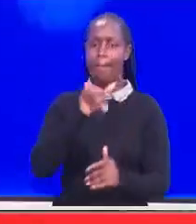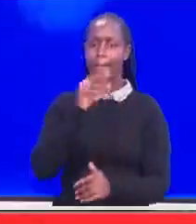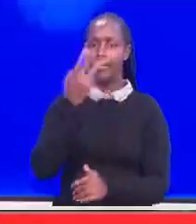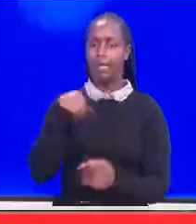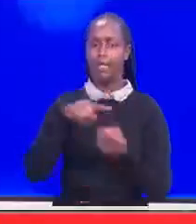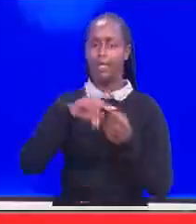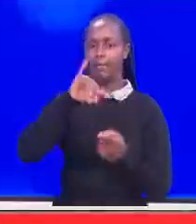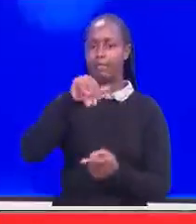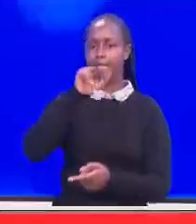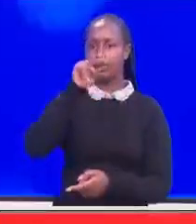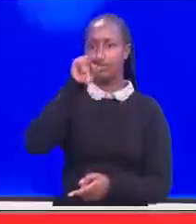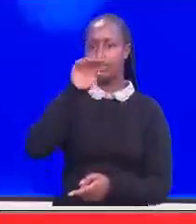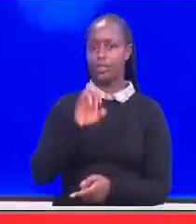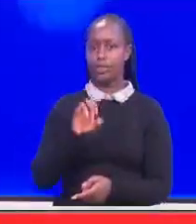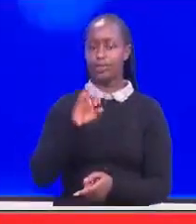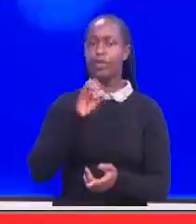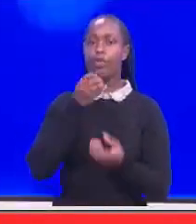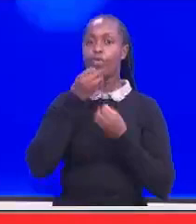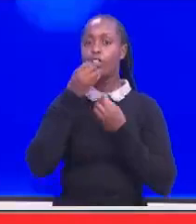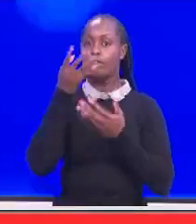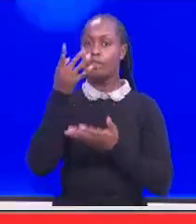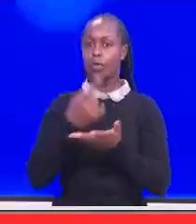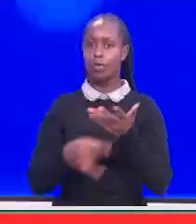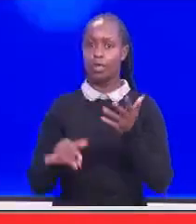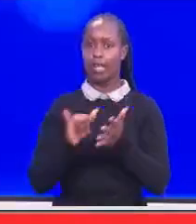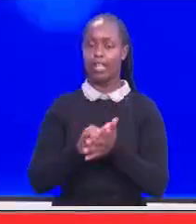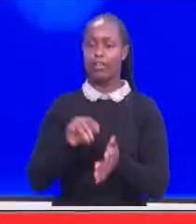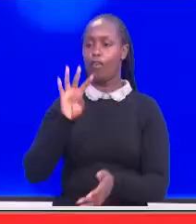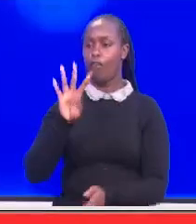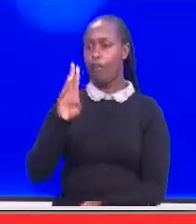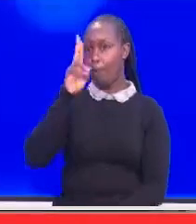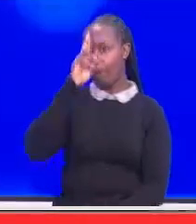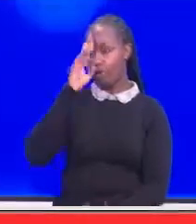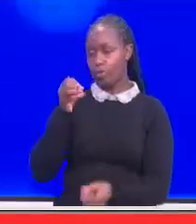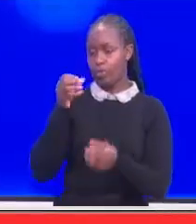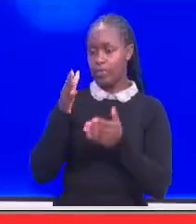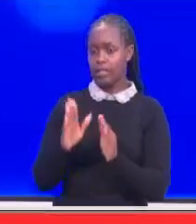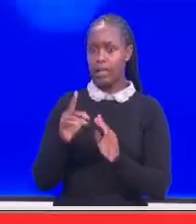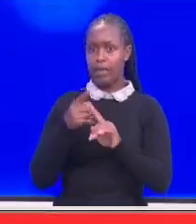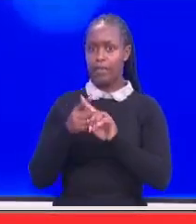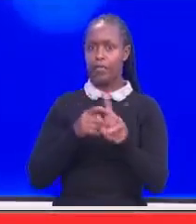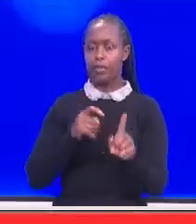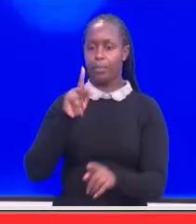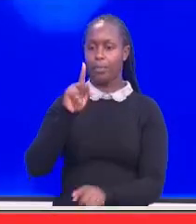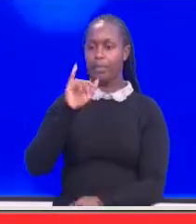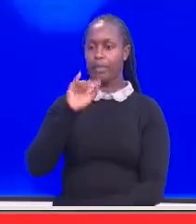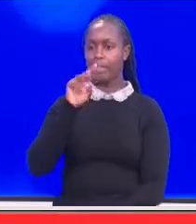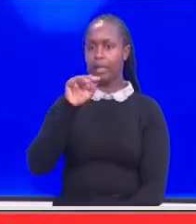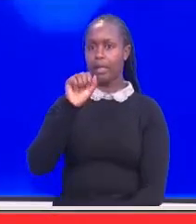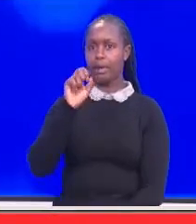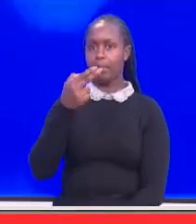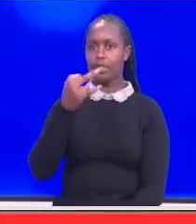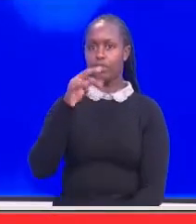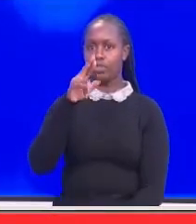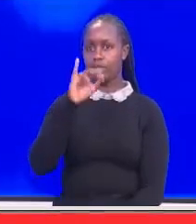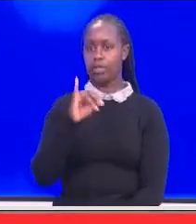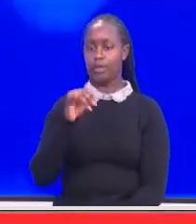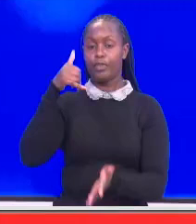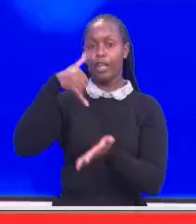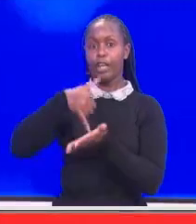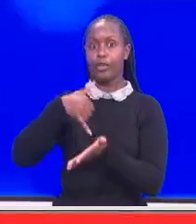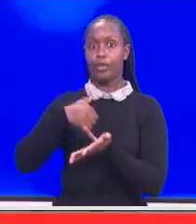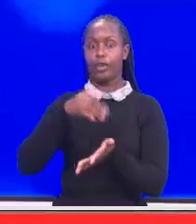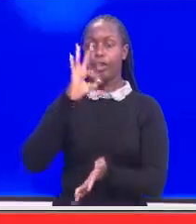mashtaka Jane Maari ilifahamishwa kuwa maafisa wanne katika kituo cha polisi cha Kiamashiri, akiwemo Francis